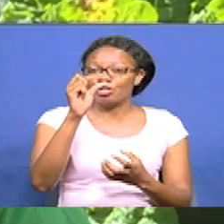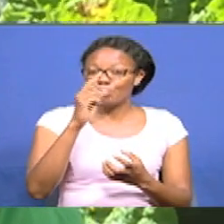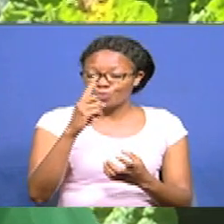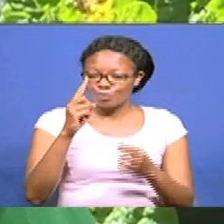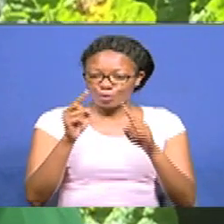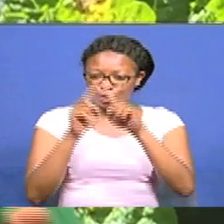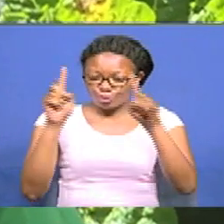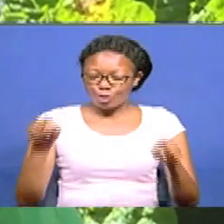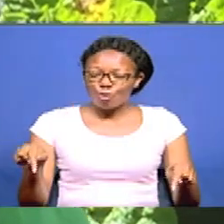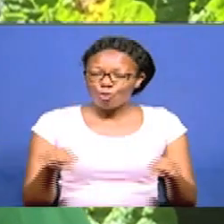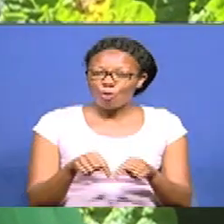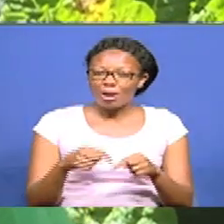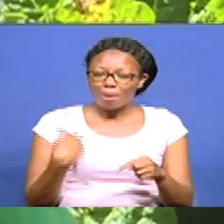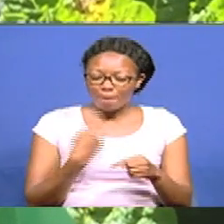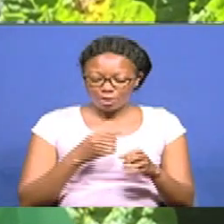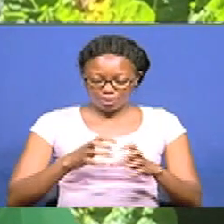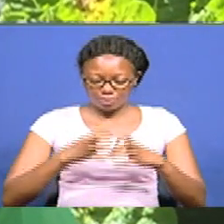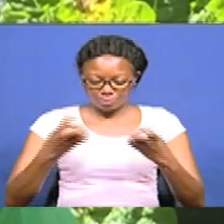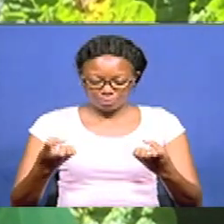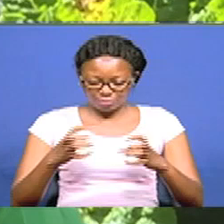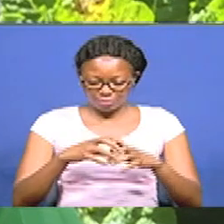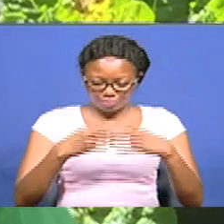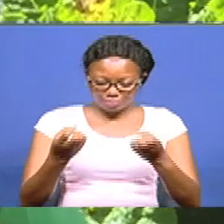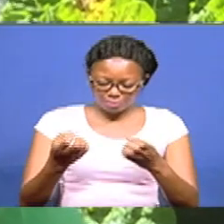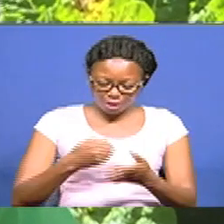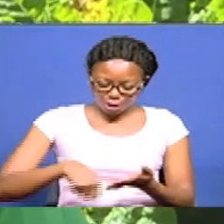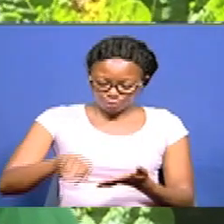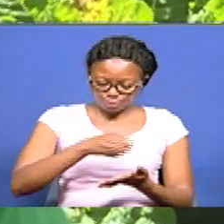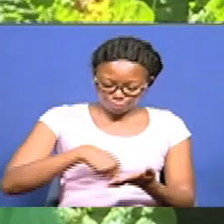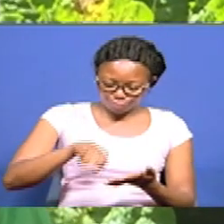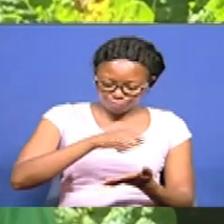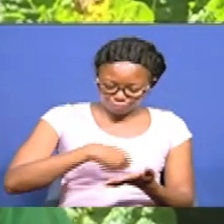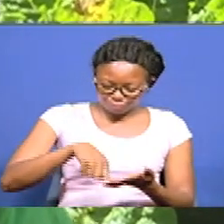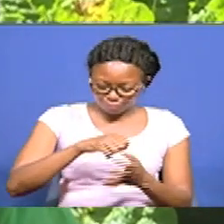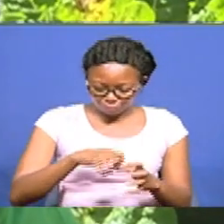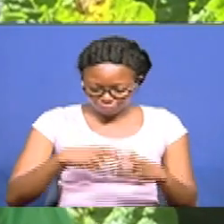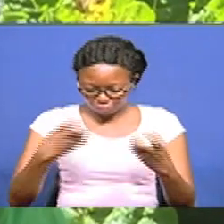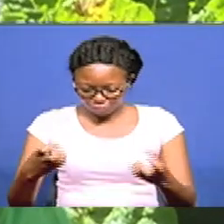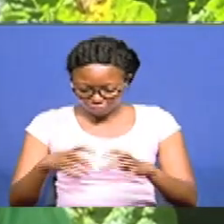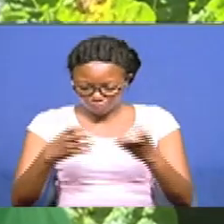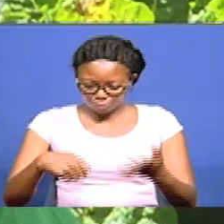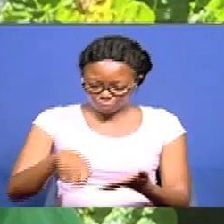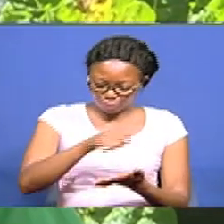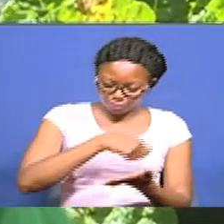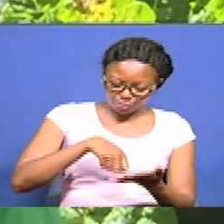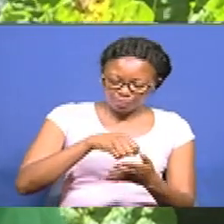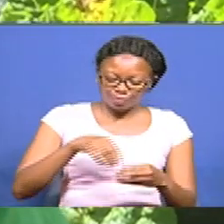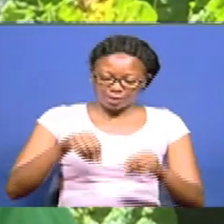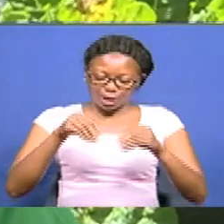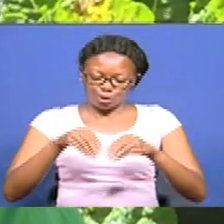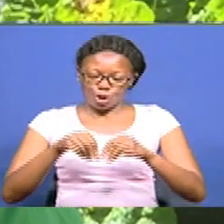hiyo block huwa tunaitoanisha, tunaikoroga mpaka inakuwa mchanga yenye